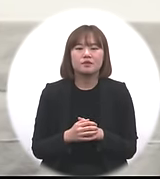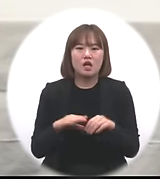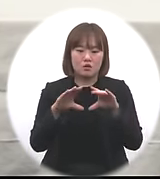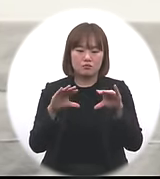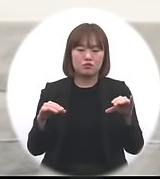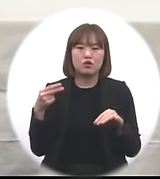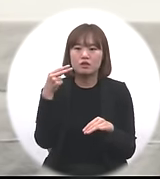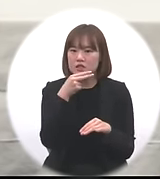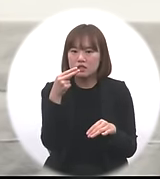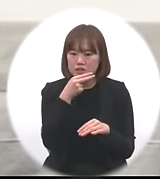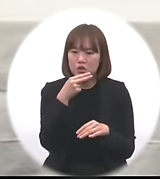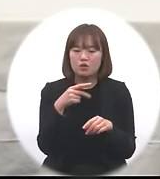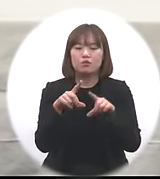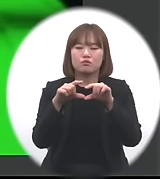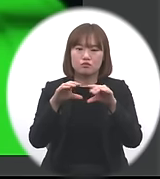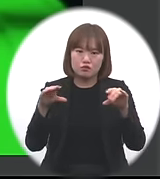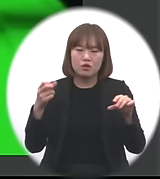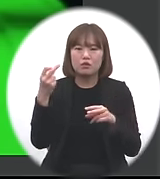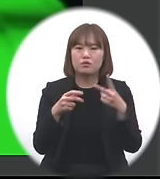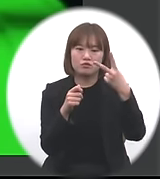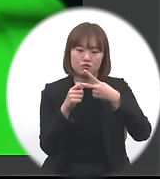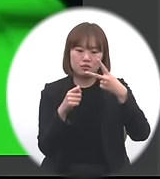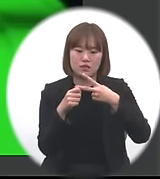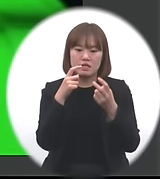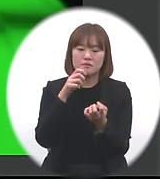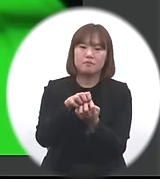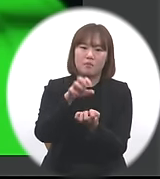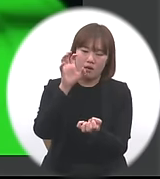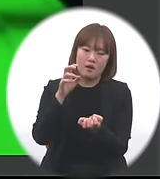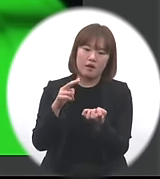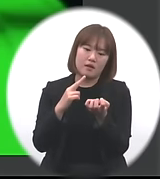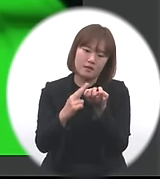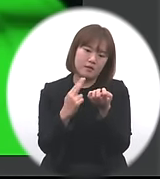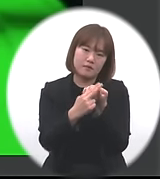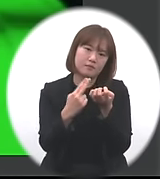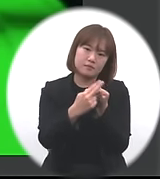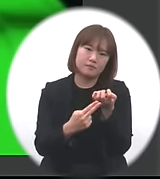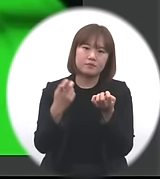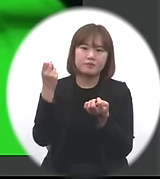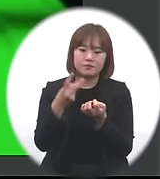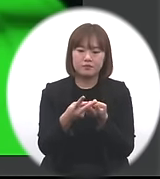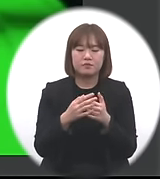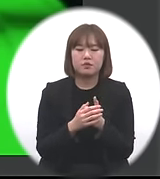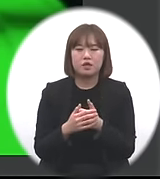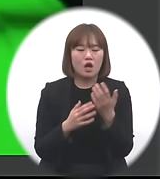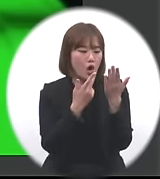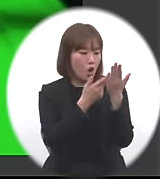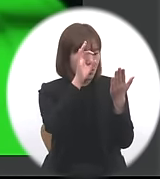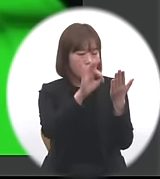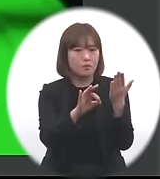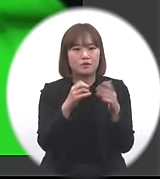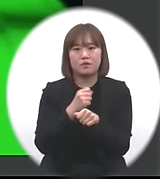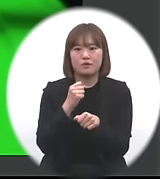번째 S는 뭐라고 그랬죠? 부드러운 칫솔로 부드럽게 움직이시라고 그랬어요. 두 번째는요, 입을 벌리고 닦는 치아를 반드시 보셔야 된다고 그랬고요.